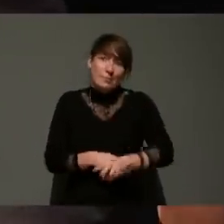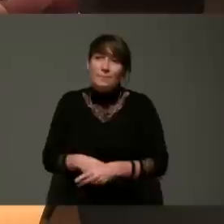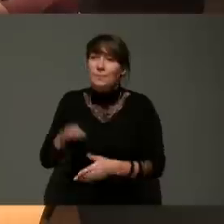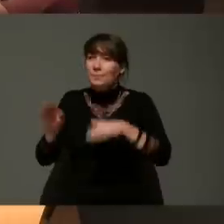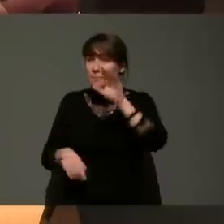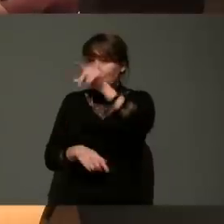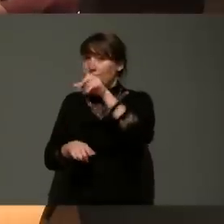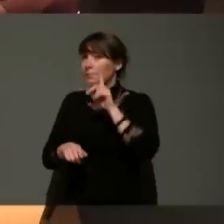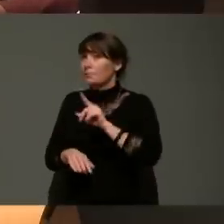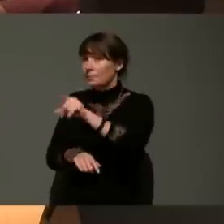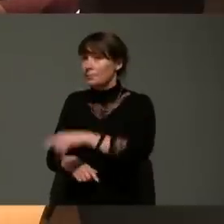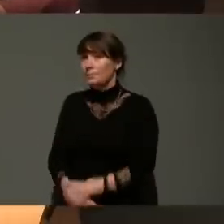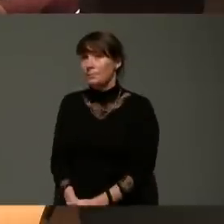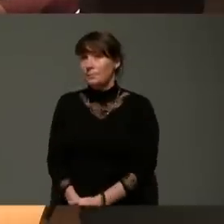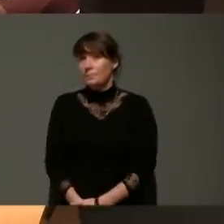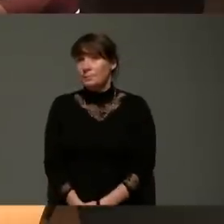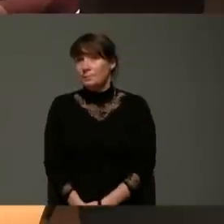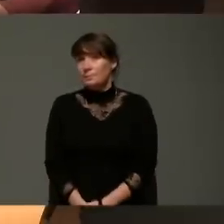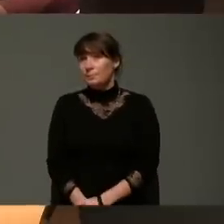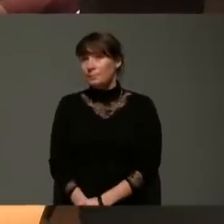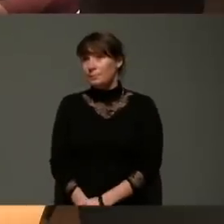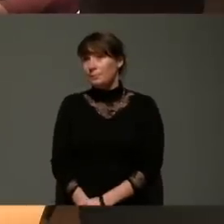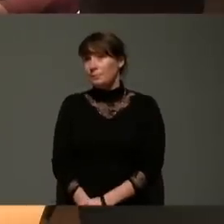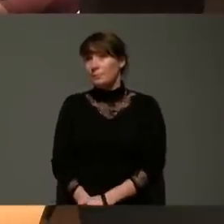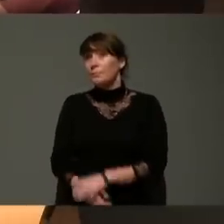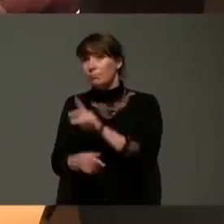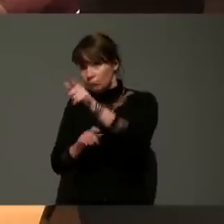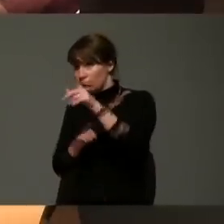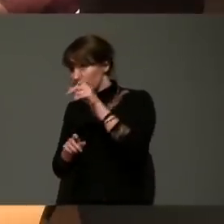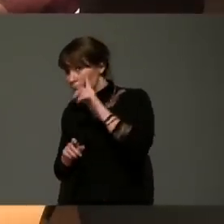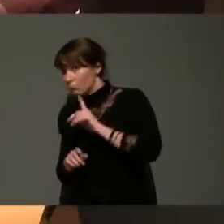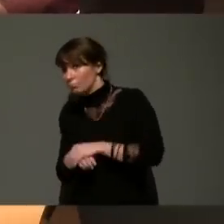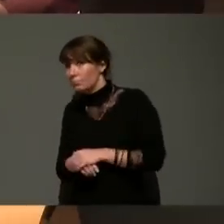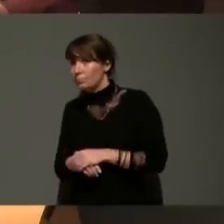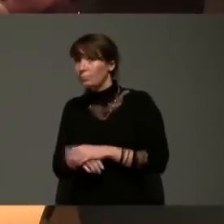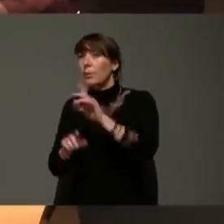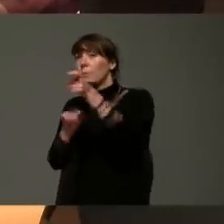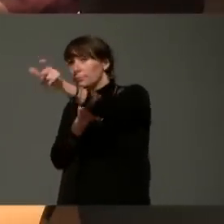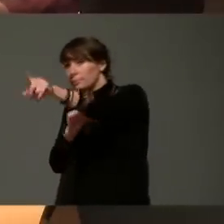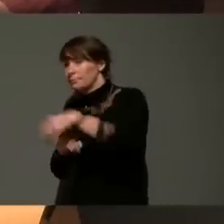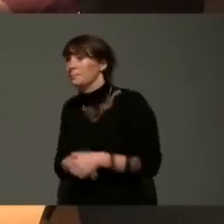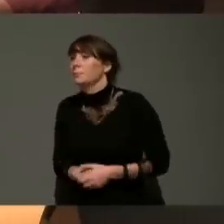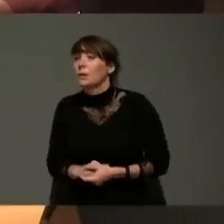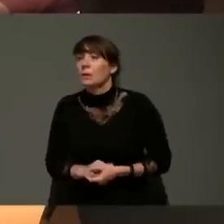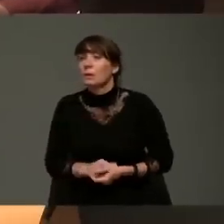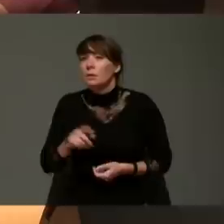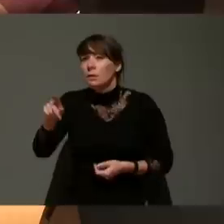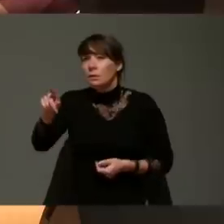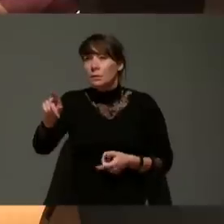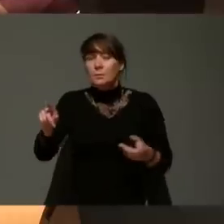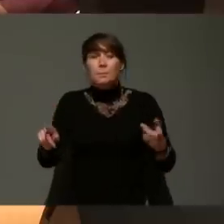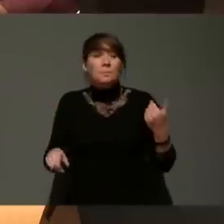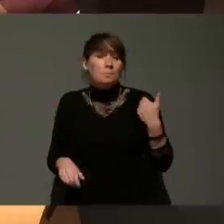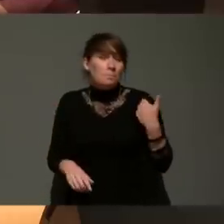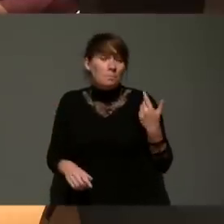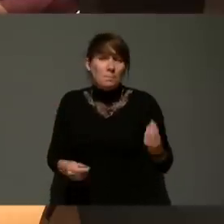Oui, tiens, Julie, si tu peux remonter. Ah, pardon. Allez-y d'abord, madame. On reviendra vers vous après. Il y a quelques